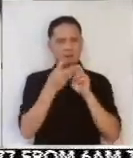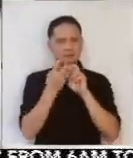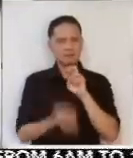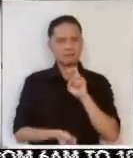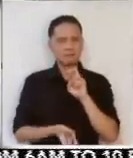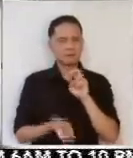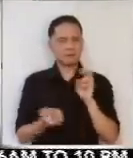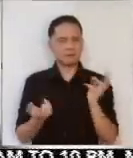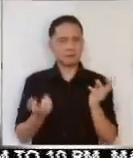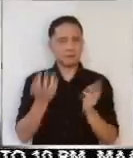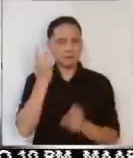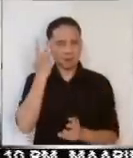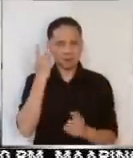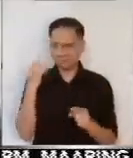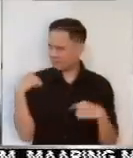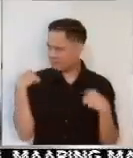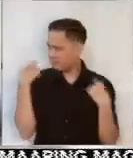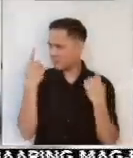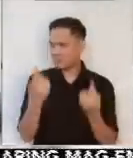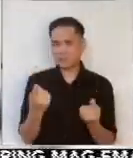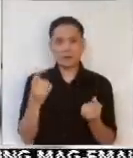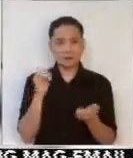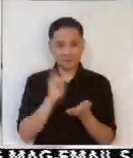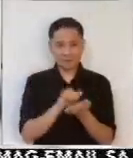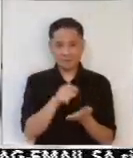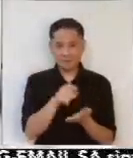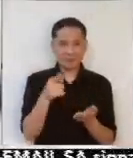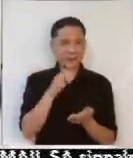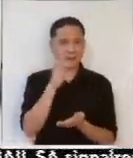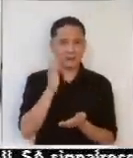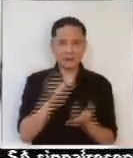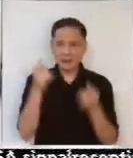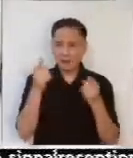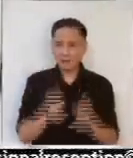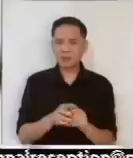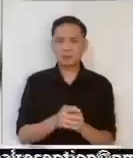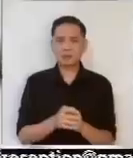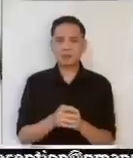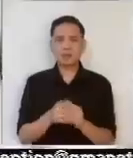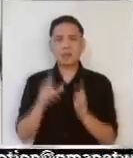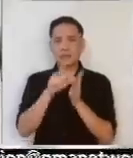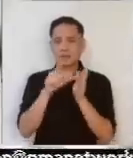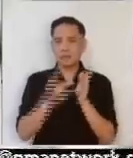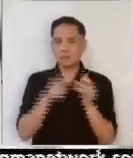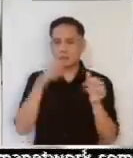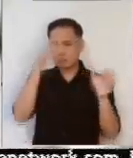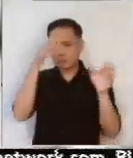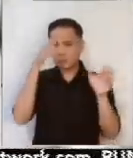pasya ng Pangulo na palayain si Pemberton. Nagkakaisa mga legal expert na saklaw ito ng kanyang